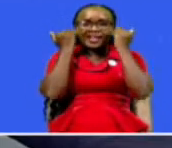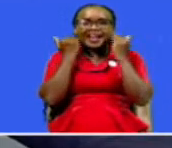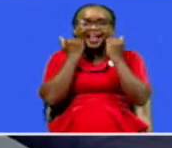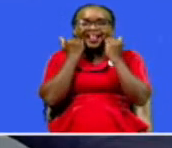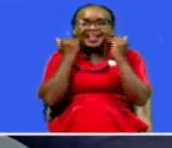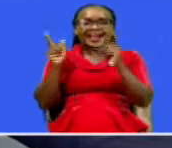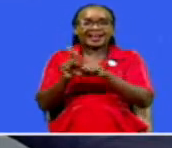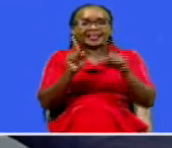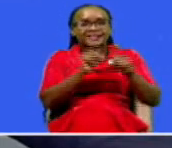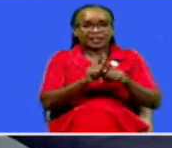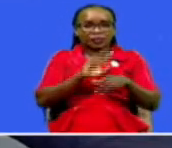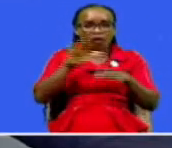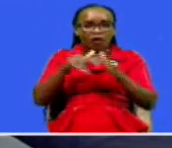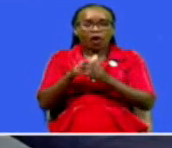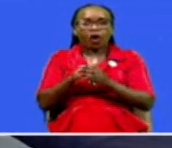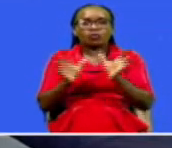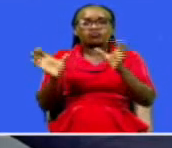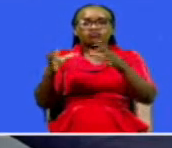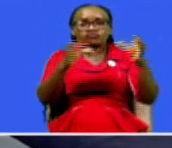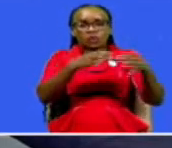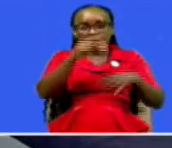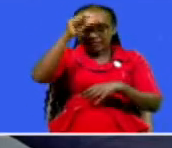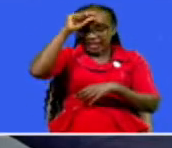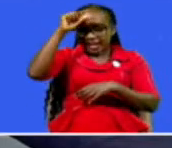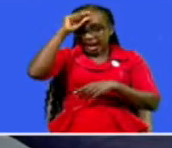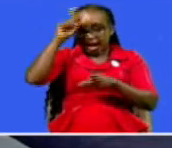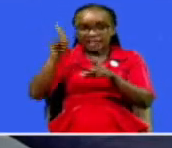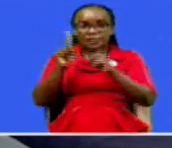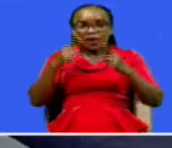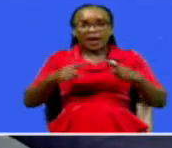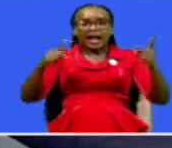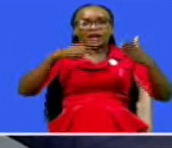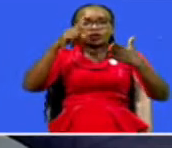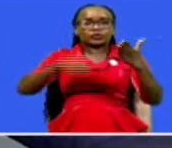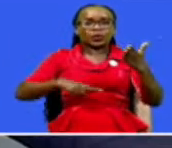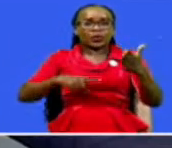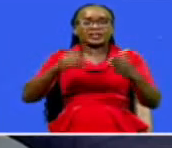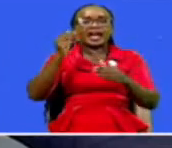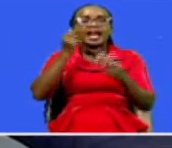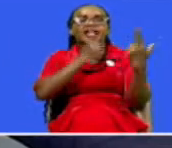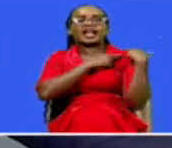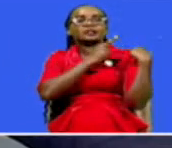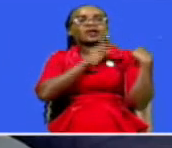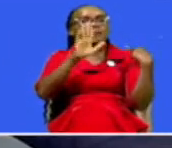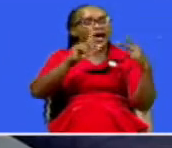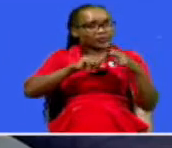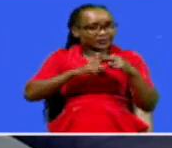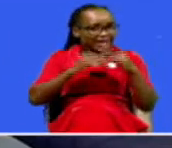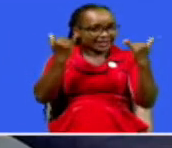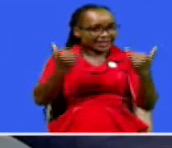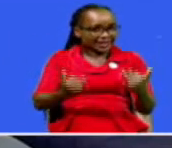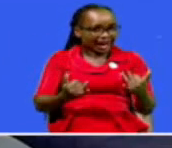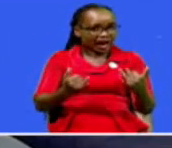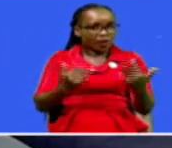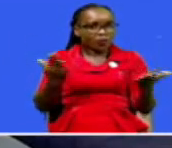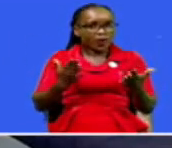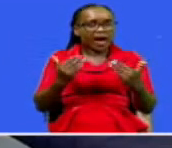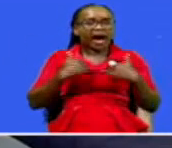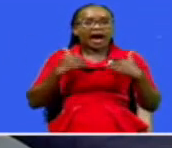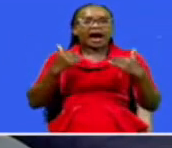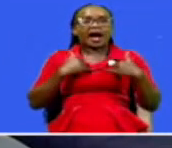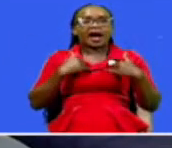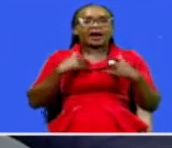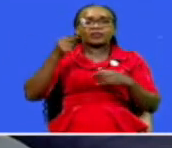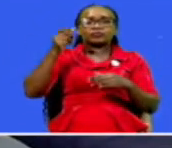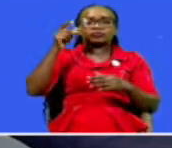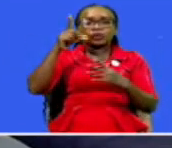na asasi husika za serikali. Rais Ruto ametangaza kuwa kibarua chake cha kwanza hii leo kitakuwa kuidhinisha rasmi